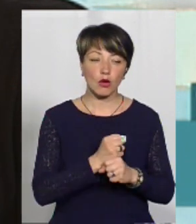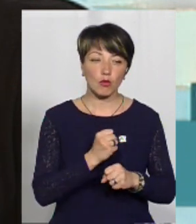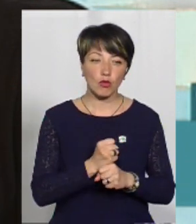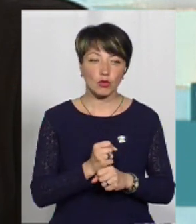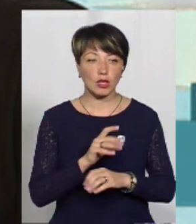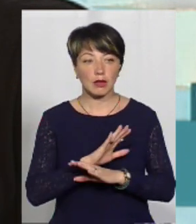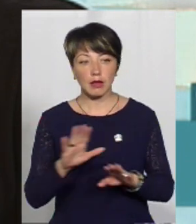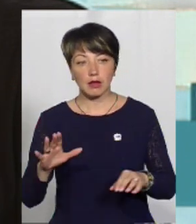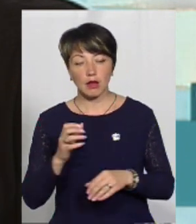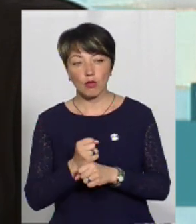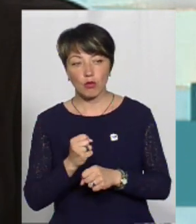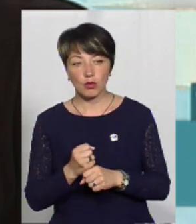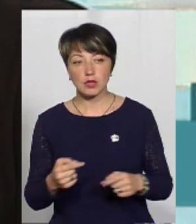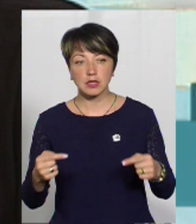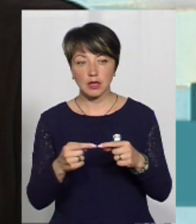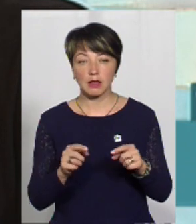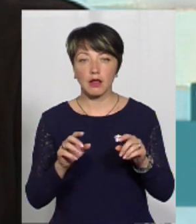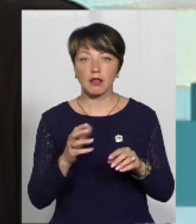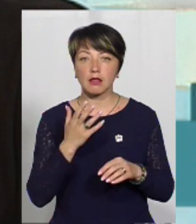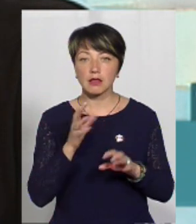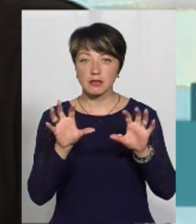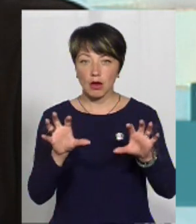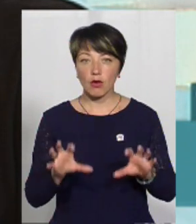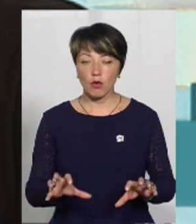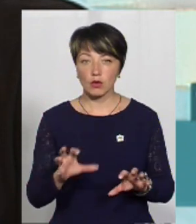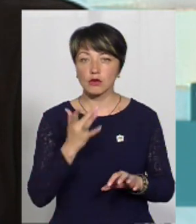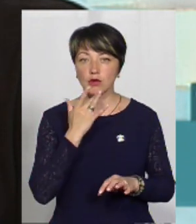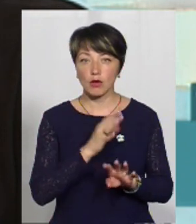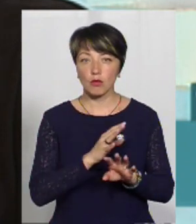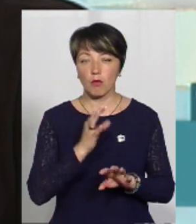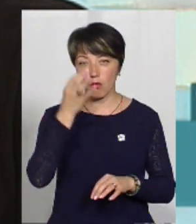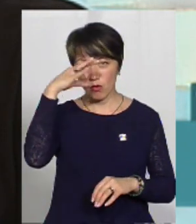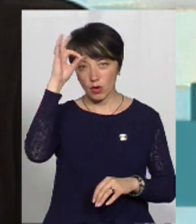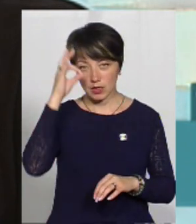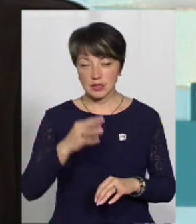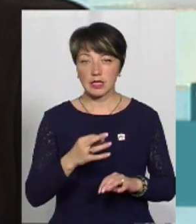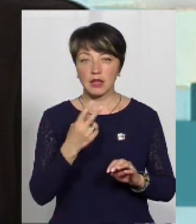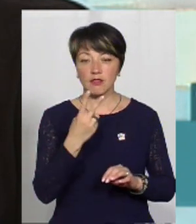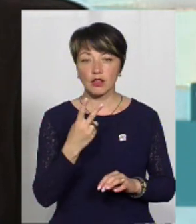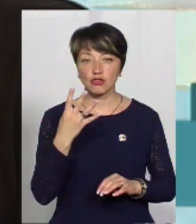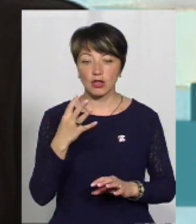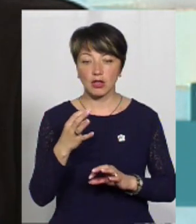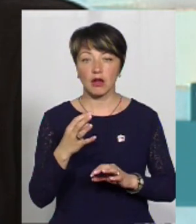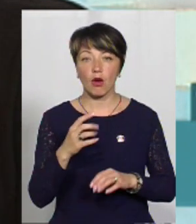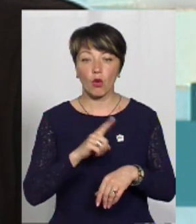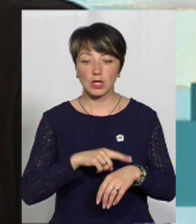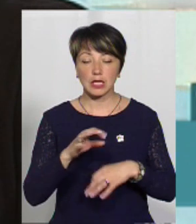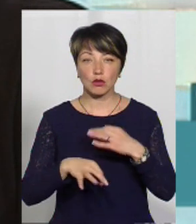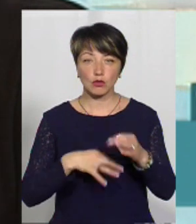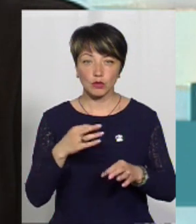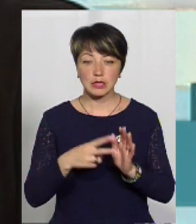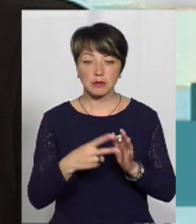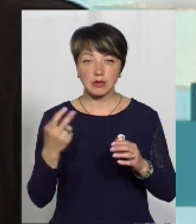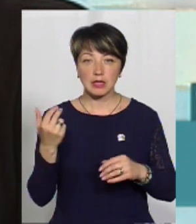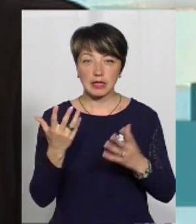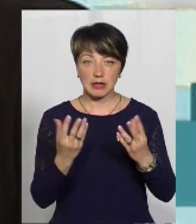чи ти будучи не на роботі, згідно з законом про національну поліцію, ти 24 години в сутки, 7 днів в тиждень є поліцейським,